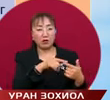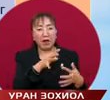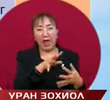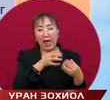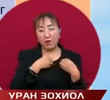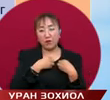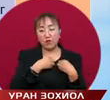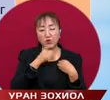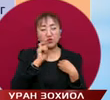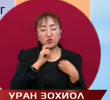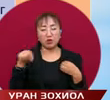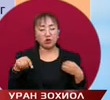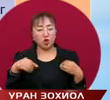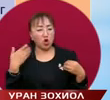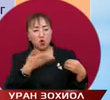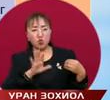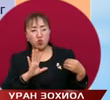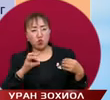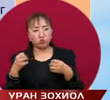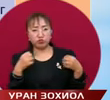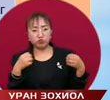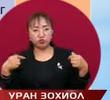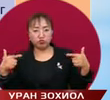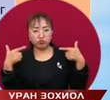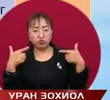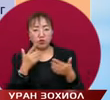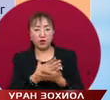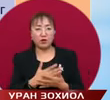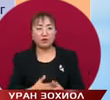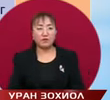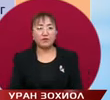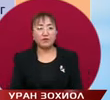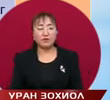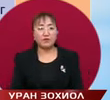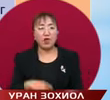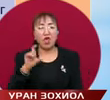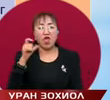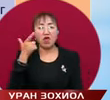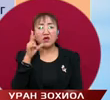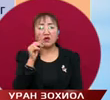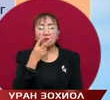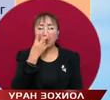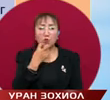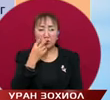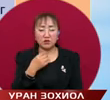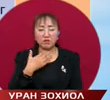Том их цэмэрхэн мэгшин үүлж эхэлсэн, бид цөм дагаад үүлсэн, би бүр чанга орилсон.